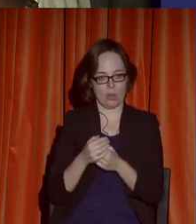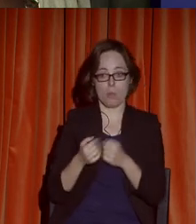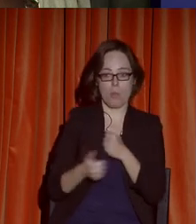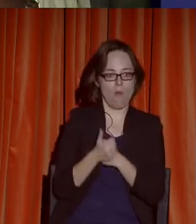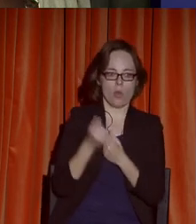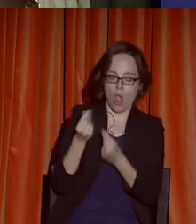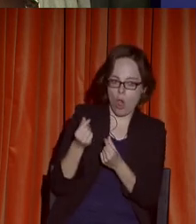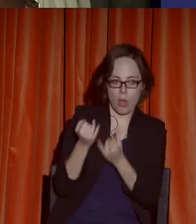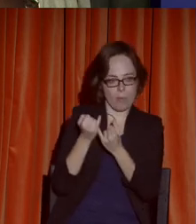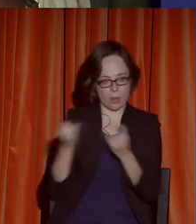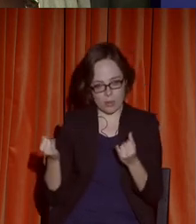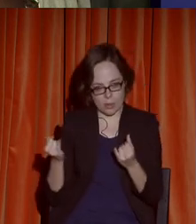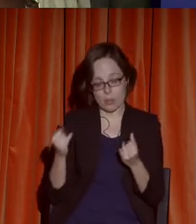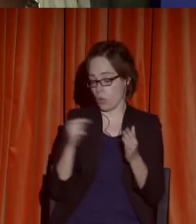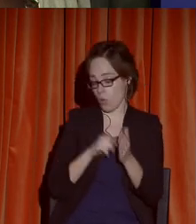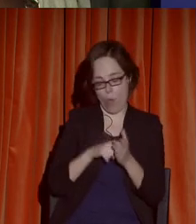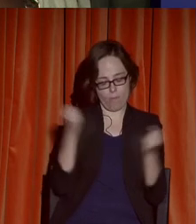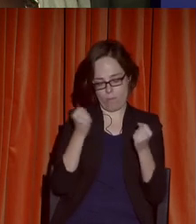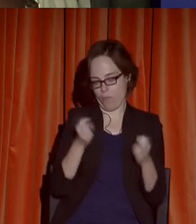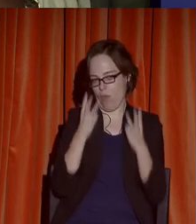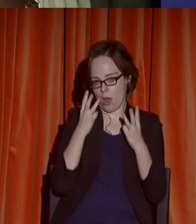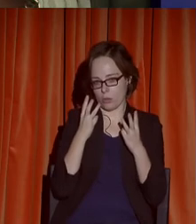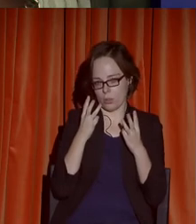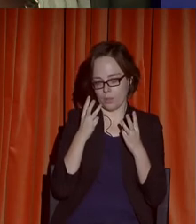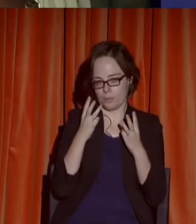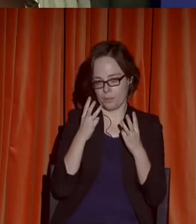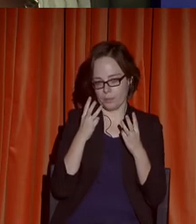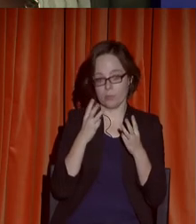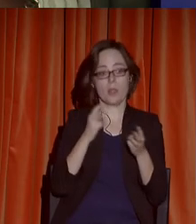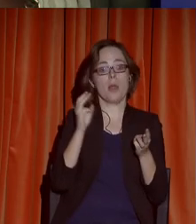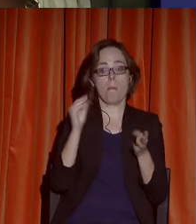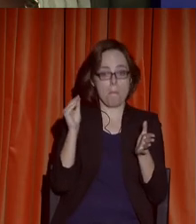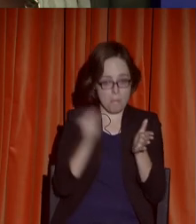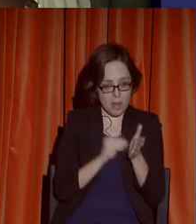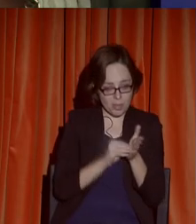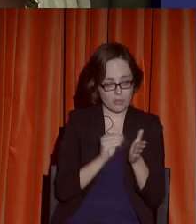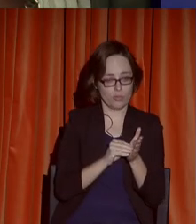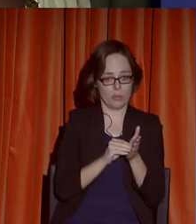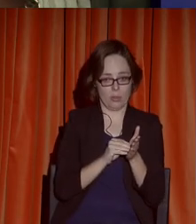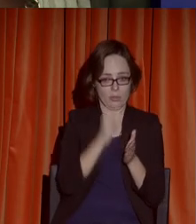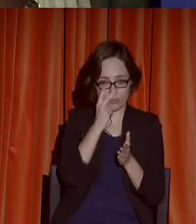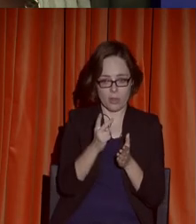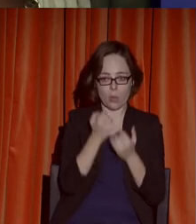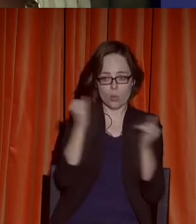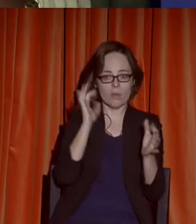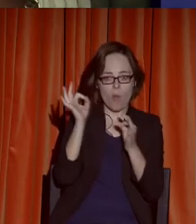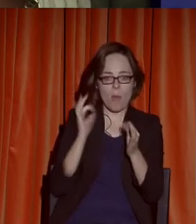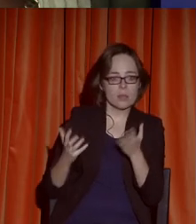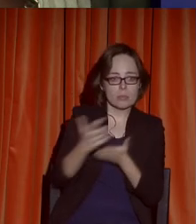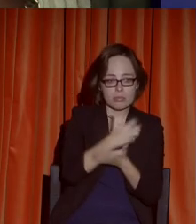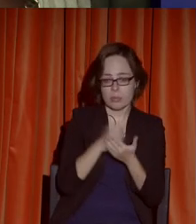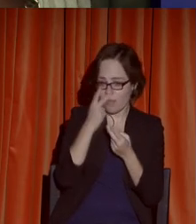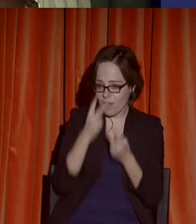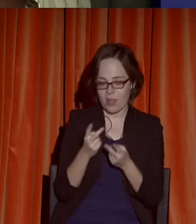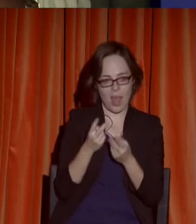to jest następna kwestia, która jest szalenie ważna. I z punktu widzenia praktycznie danych, które pokazują coraz większy rozdźwięk,